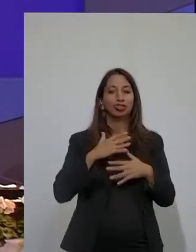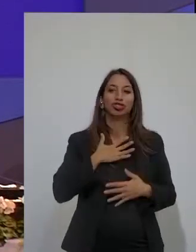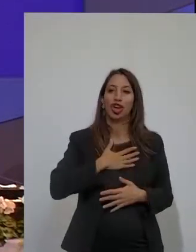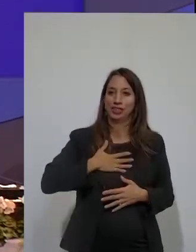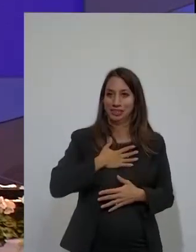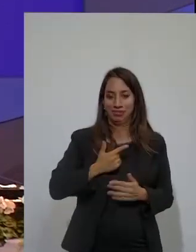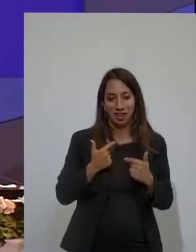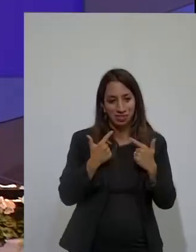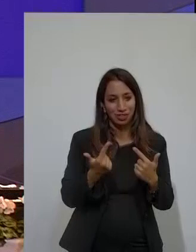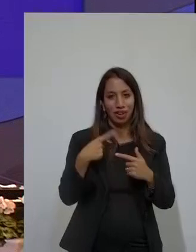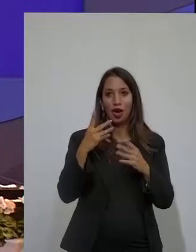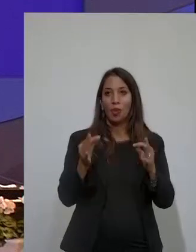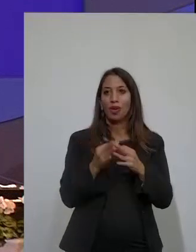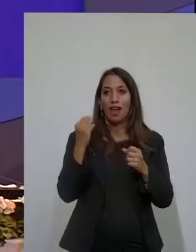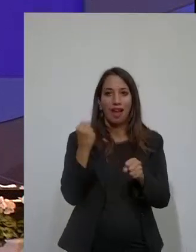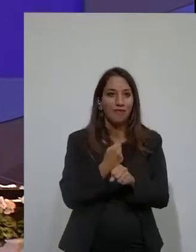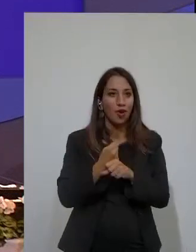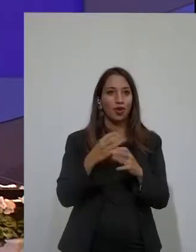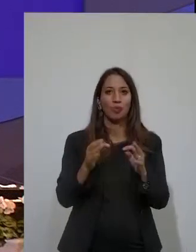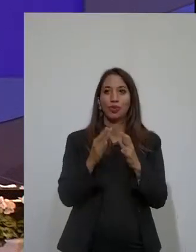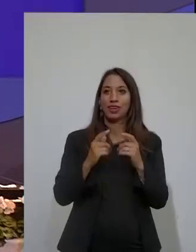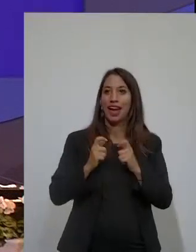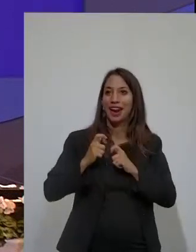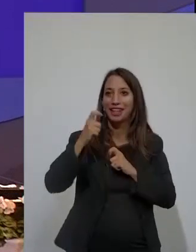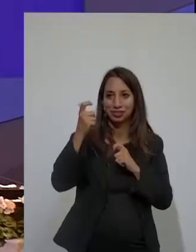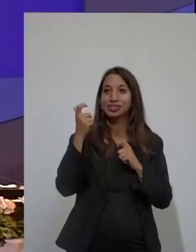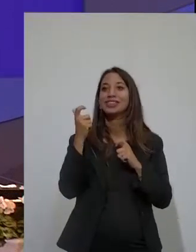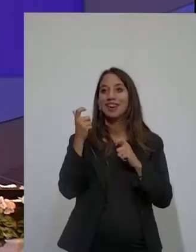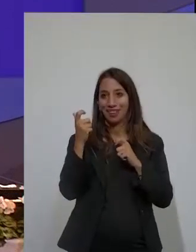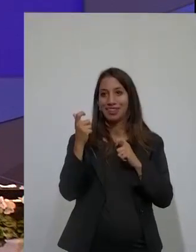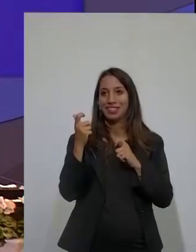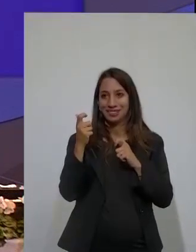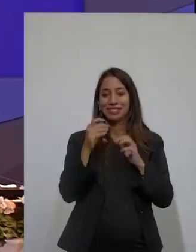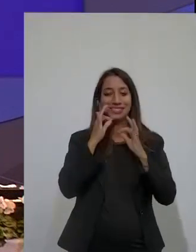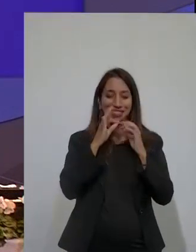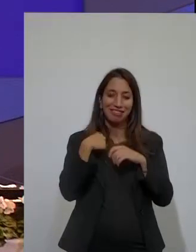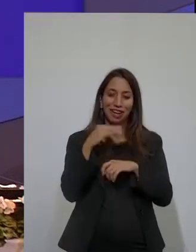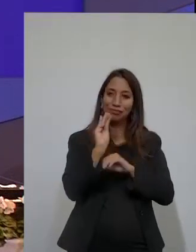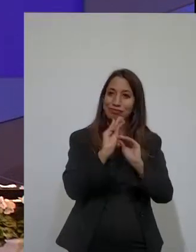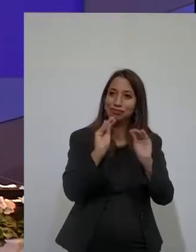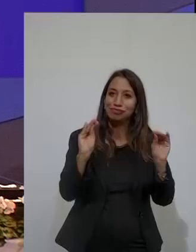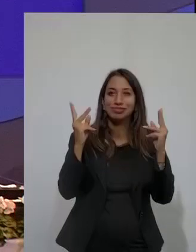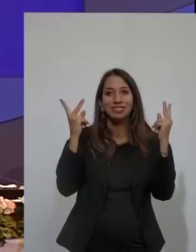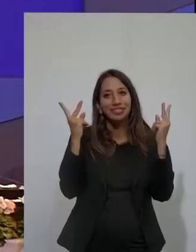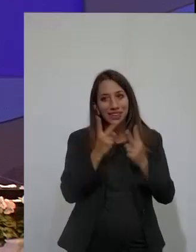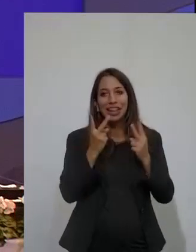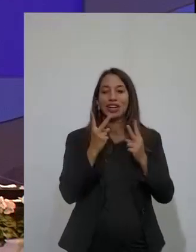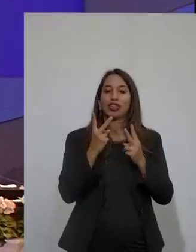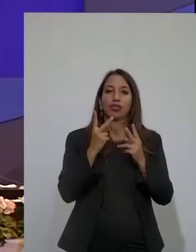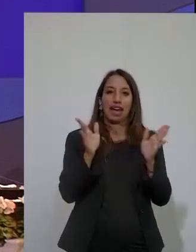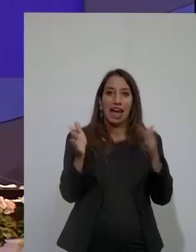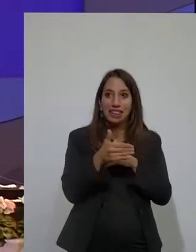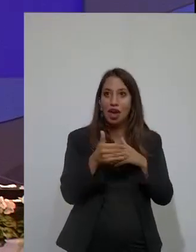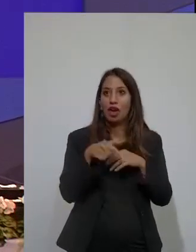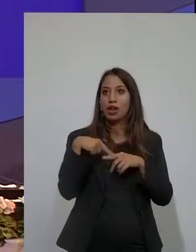opportunità di lavoro, opportunità di crescita. E da questo punto di vista, quindi, io chiedo veramente alle categorie, alla politica